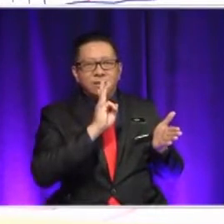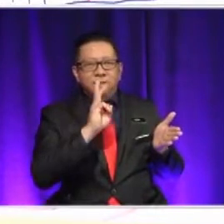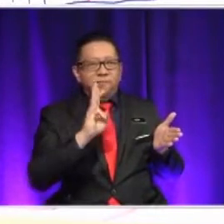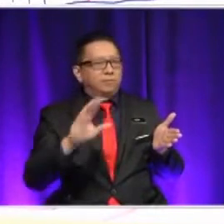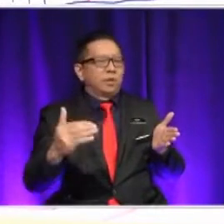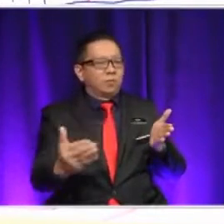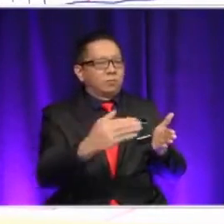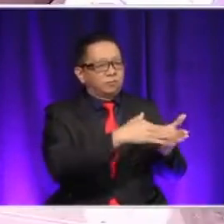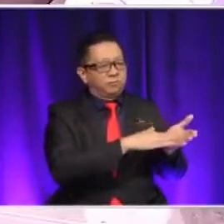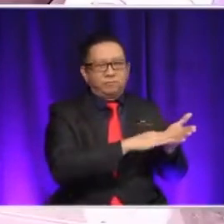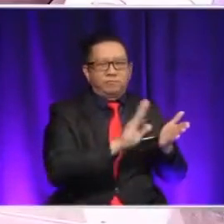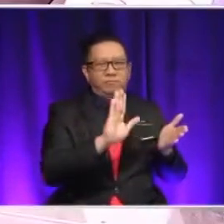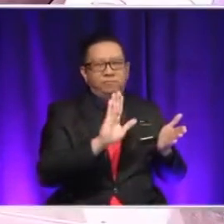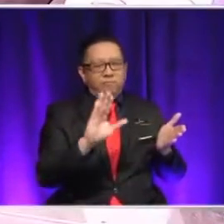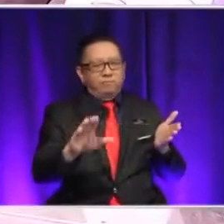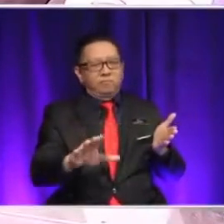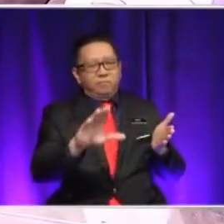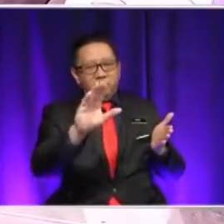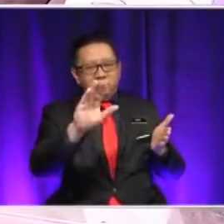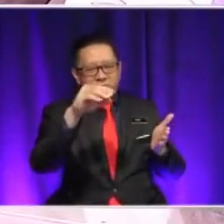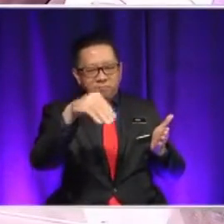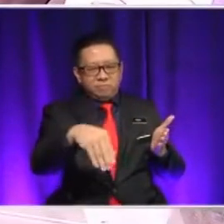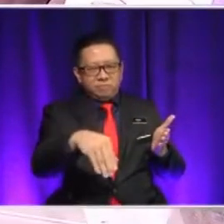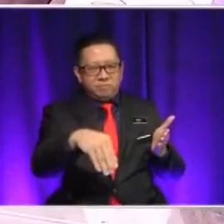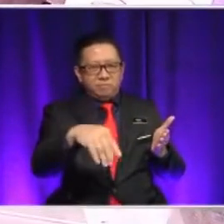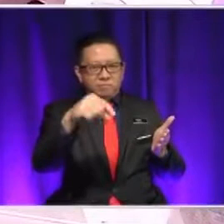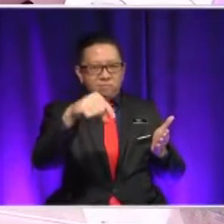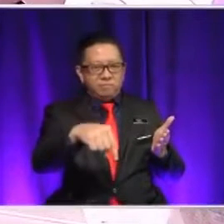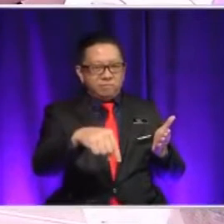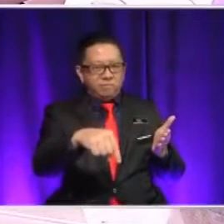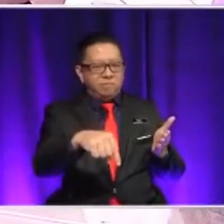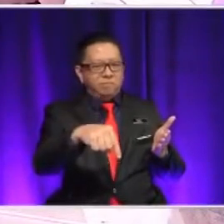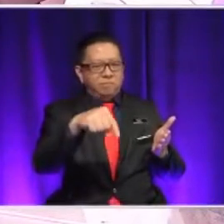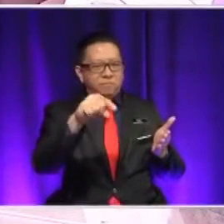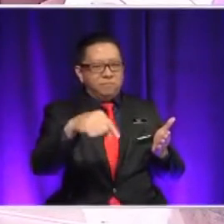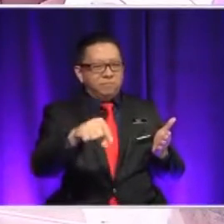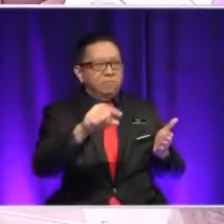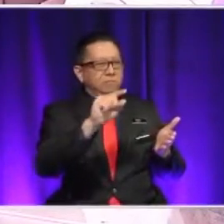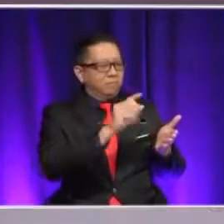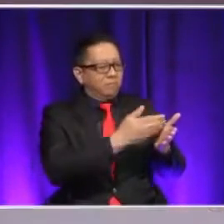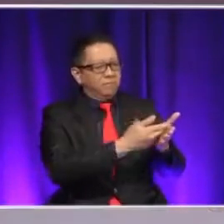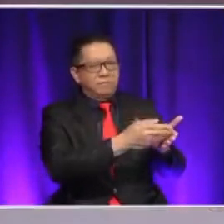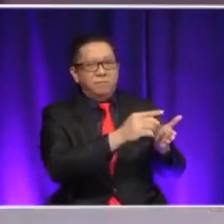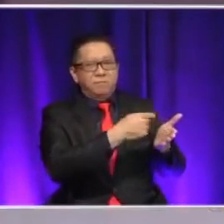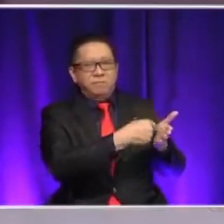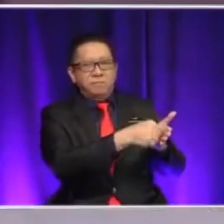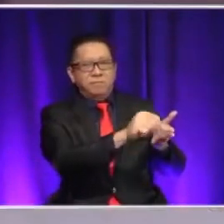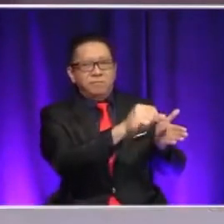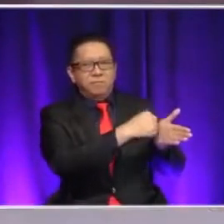pergi ke nonton itu oke Nampaknya kita lepas tu baru Adapun ngalembur